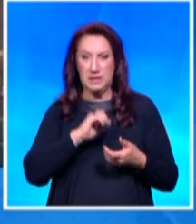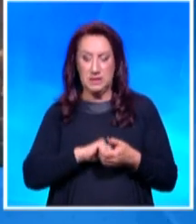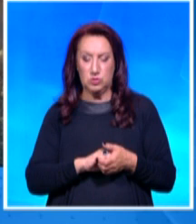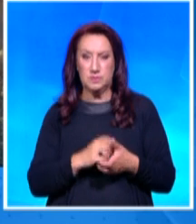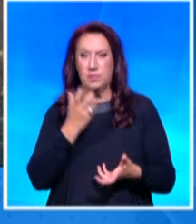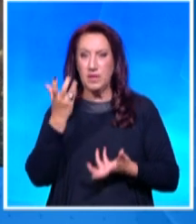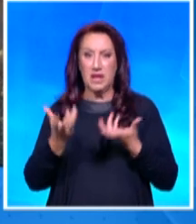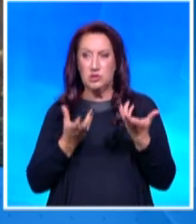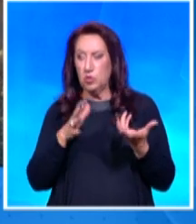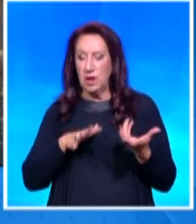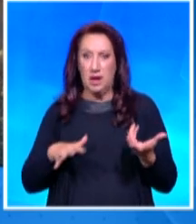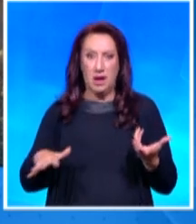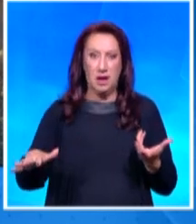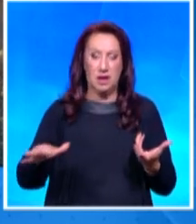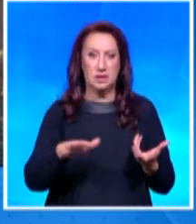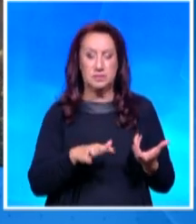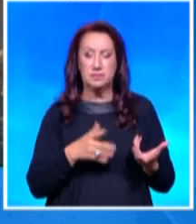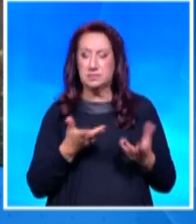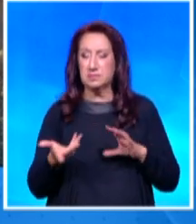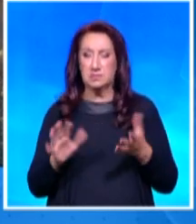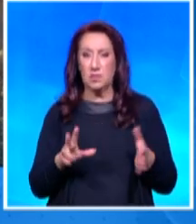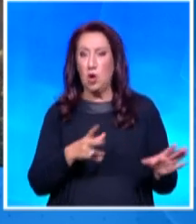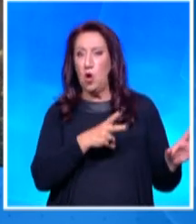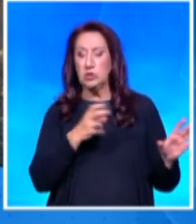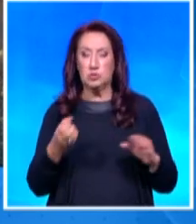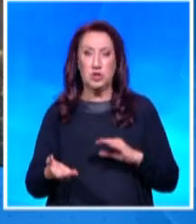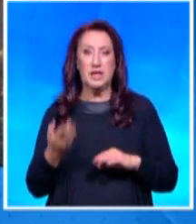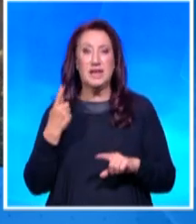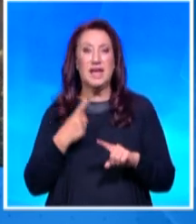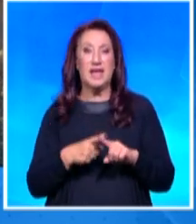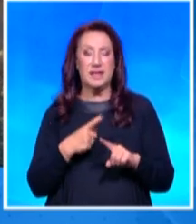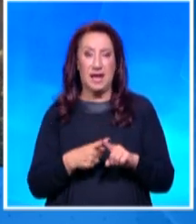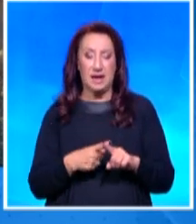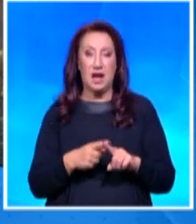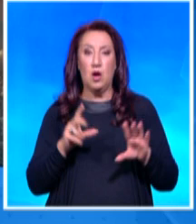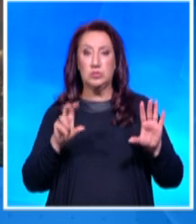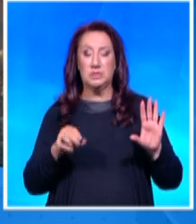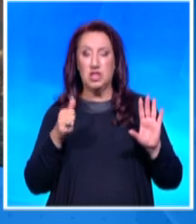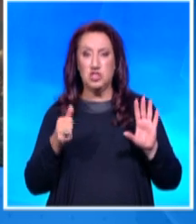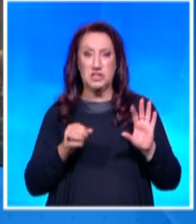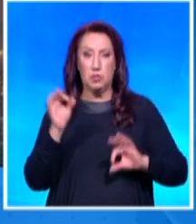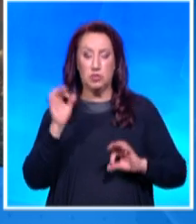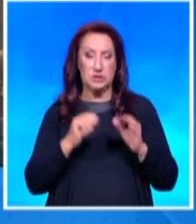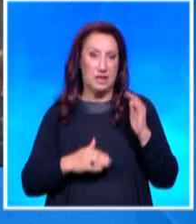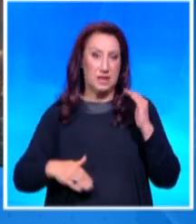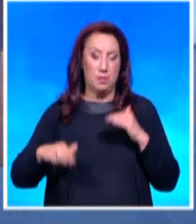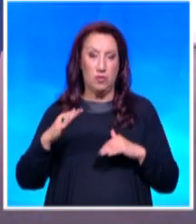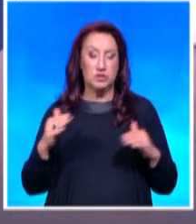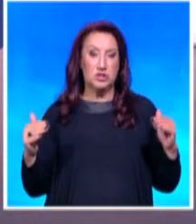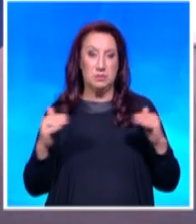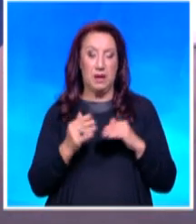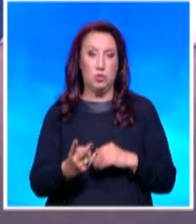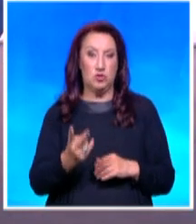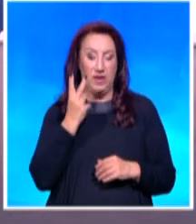Изгоряла е площ в размер на над 800 000 хектара с 86% повече спрямо от 2021